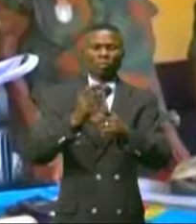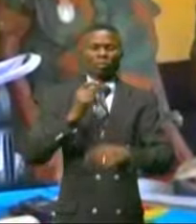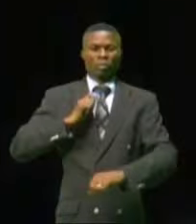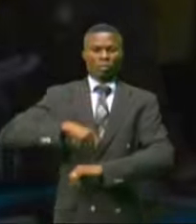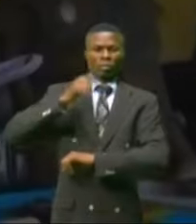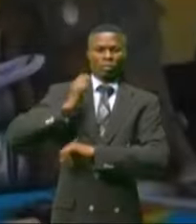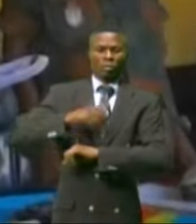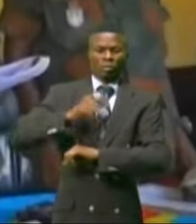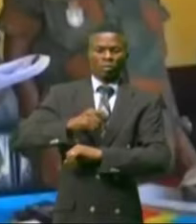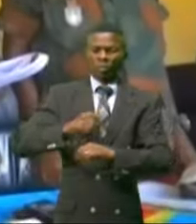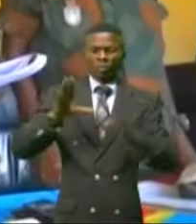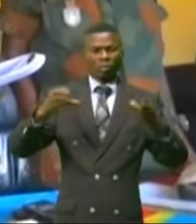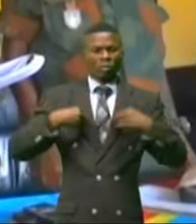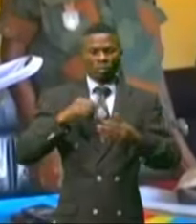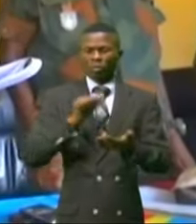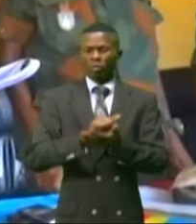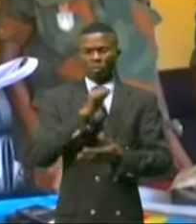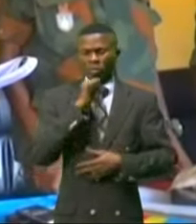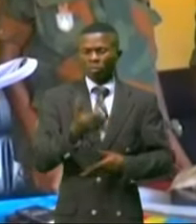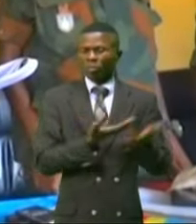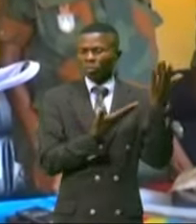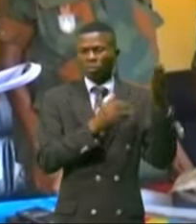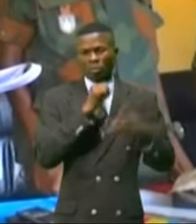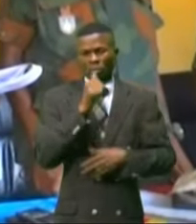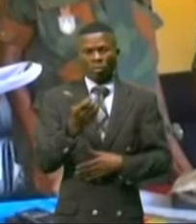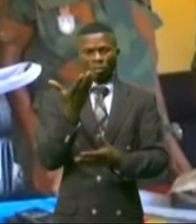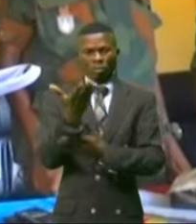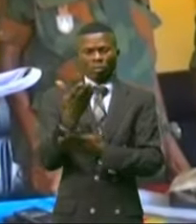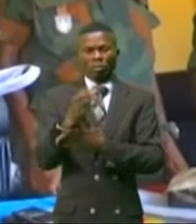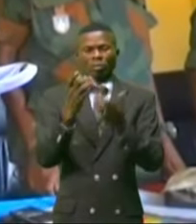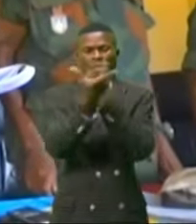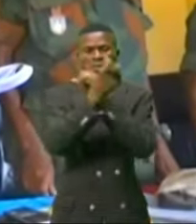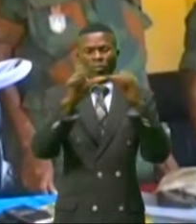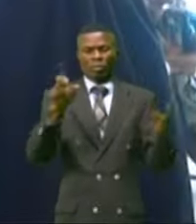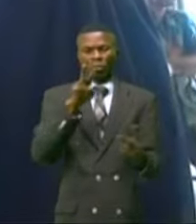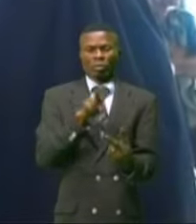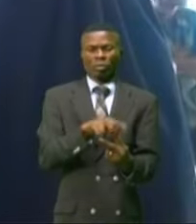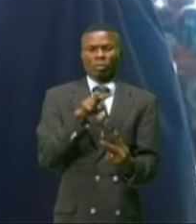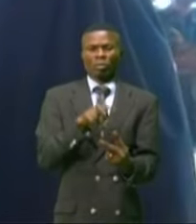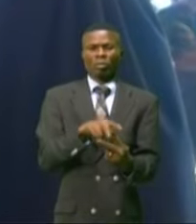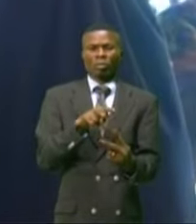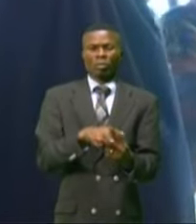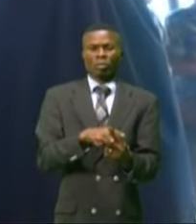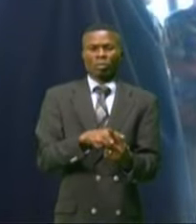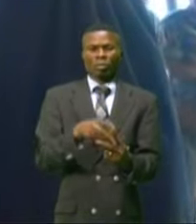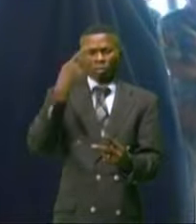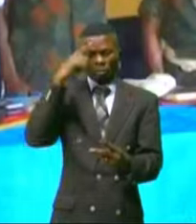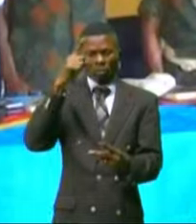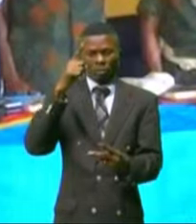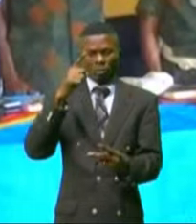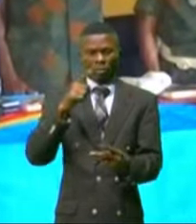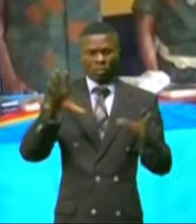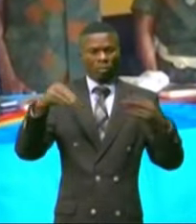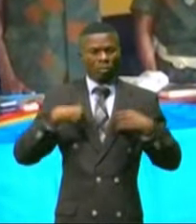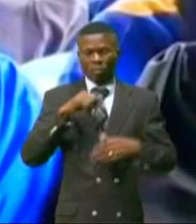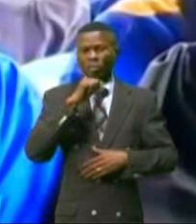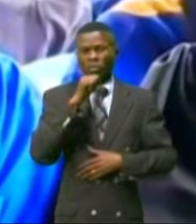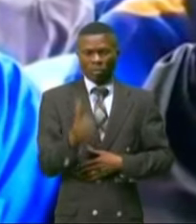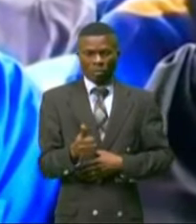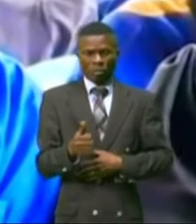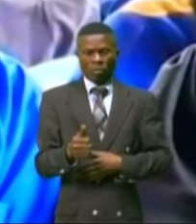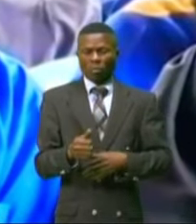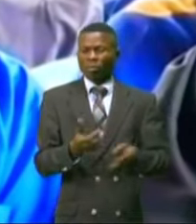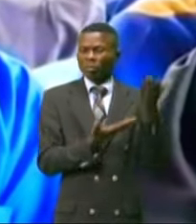non fondée. Statuant sur la demande de mise en liberté provisoire, dit recevable mais